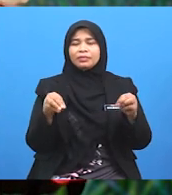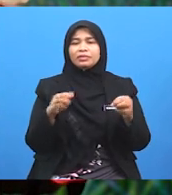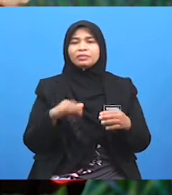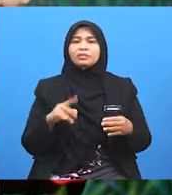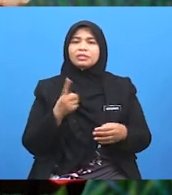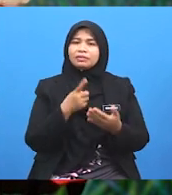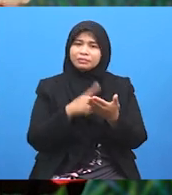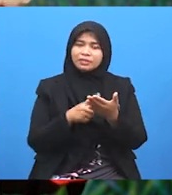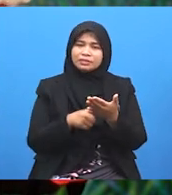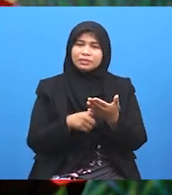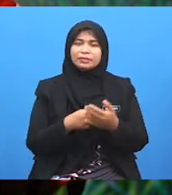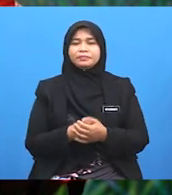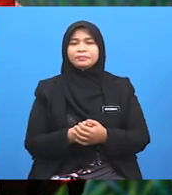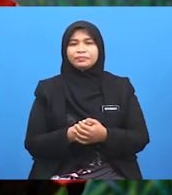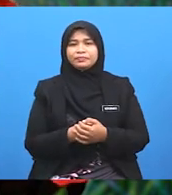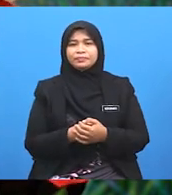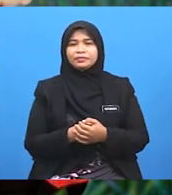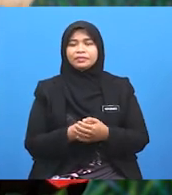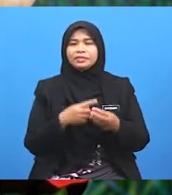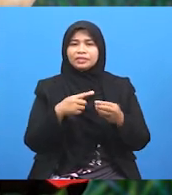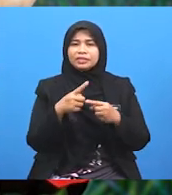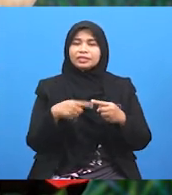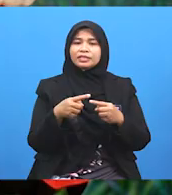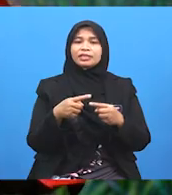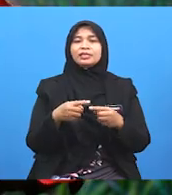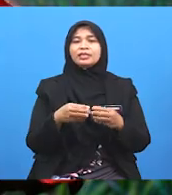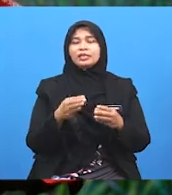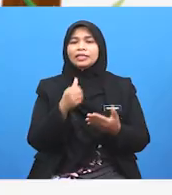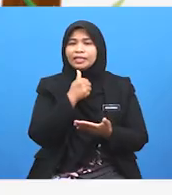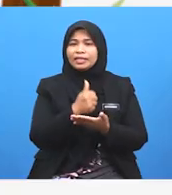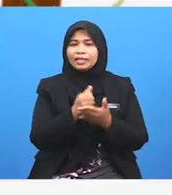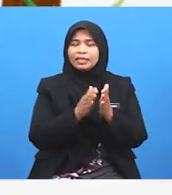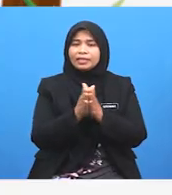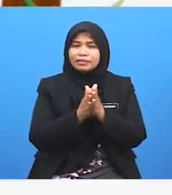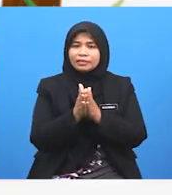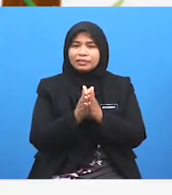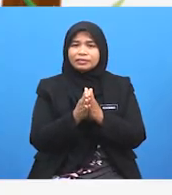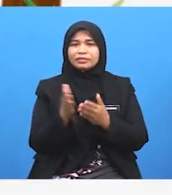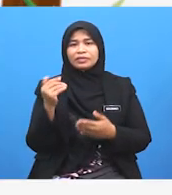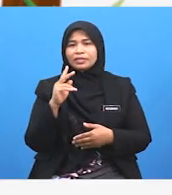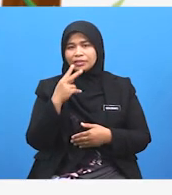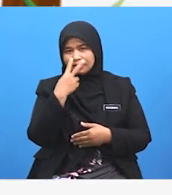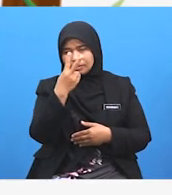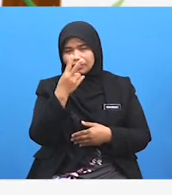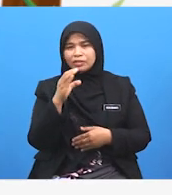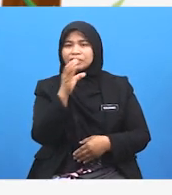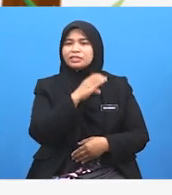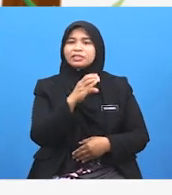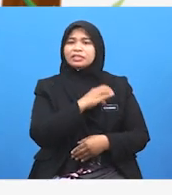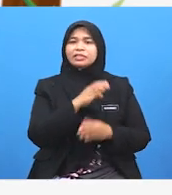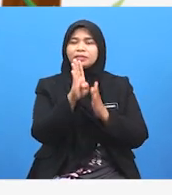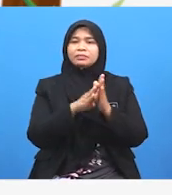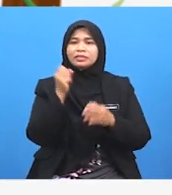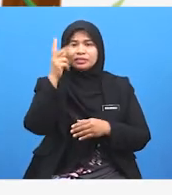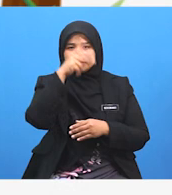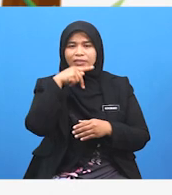berbincang lebih mendalam lagi mengenai nilai kerajinan, mari kita lihat ciri-ciri bersikap rajin dahulu.